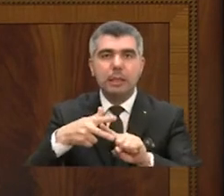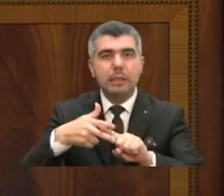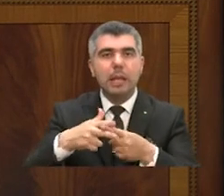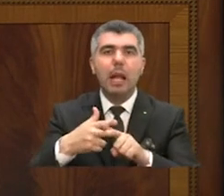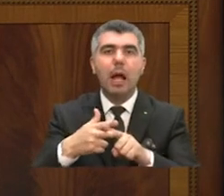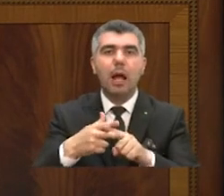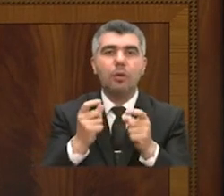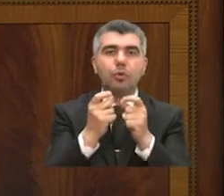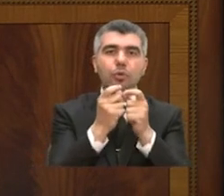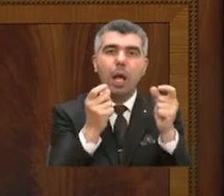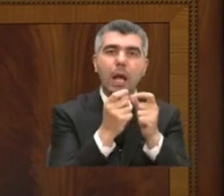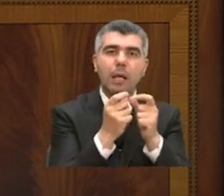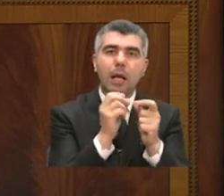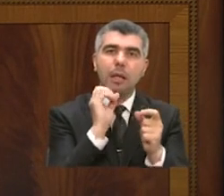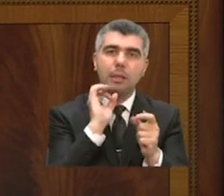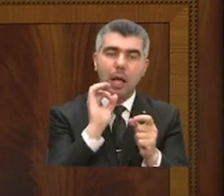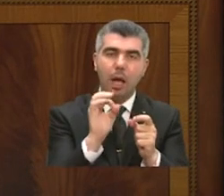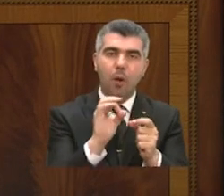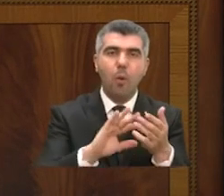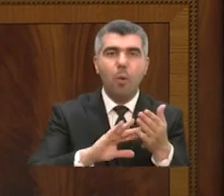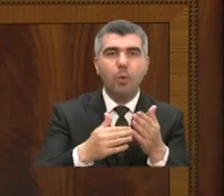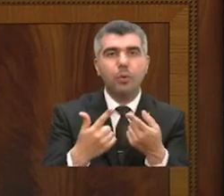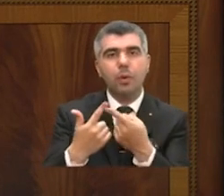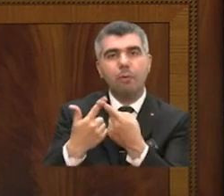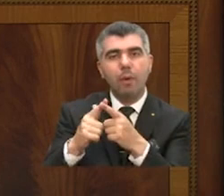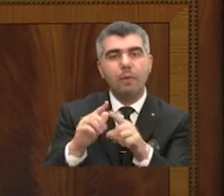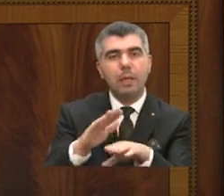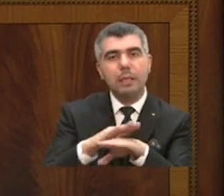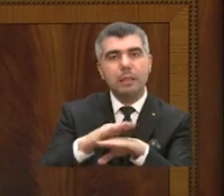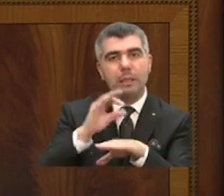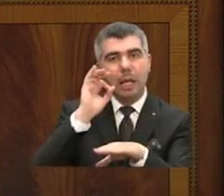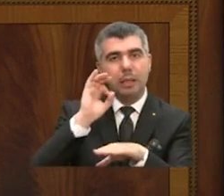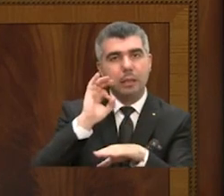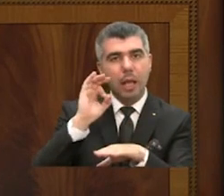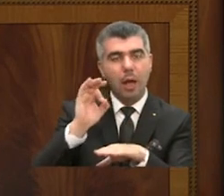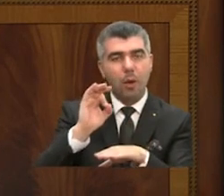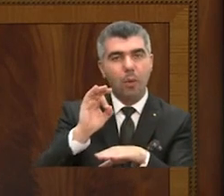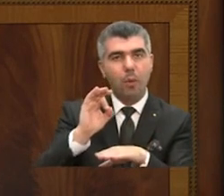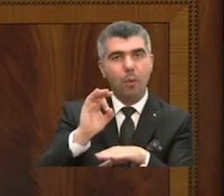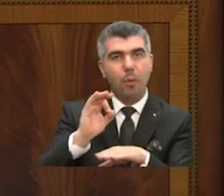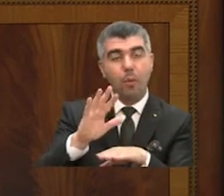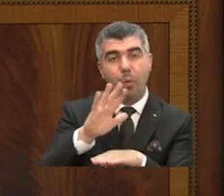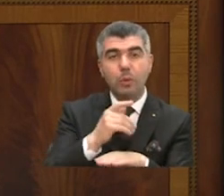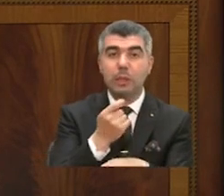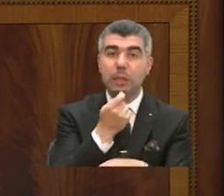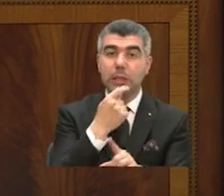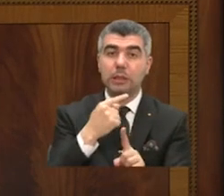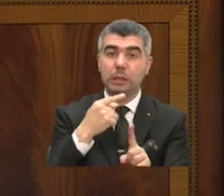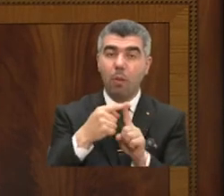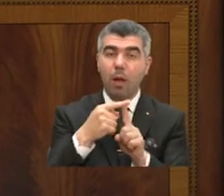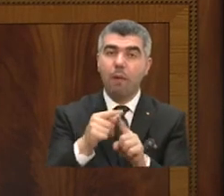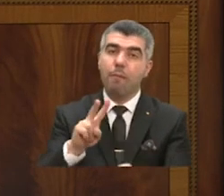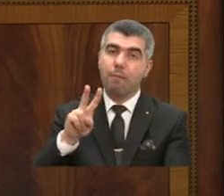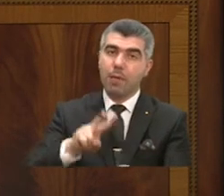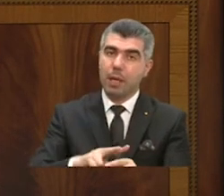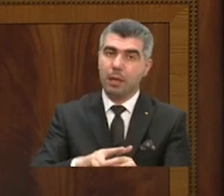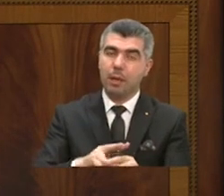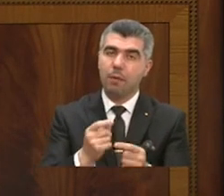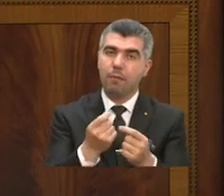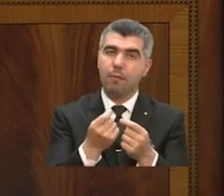الجنيسة الجينيريك بغية تحقيق سيادة دوائية فعلية.